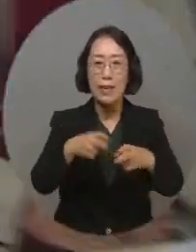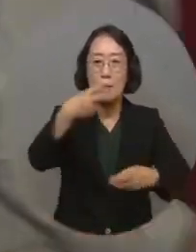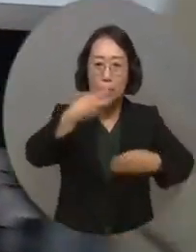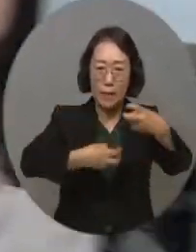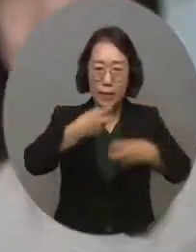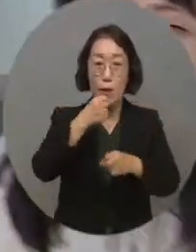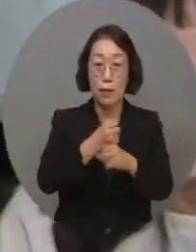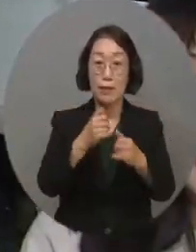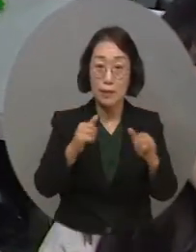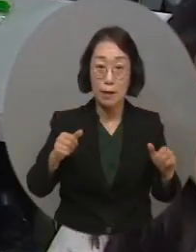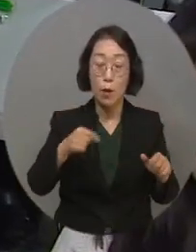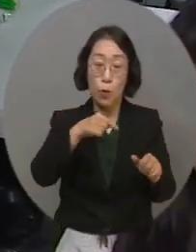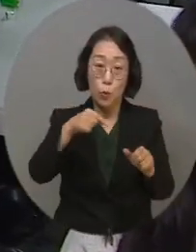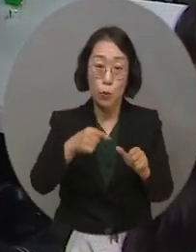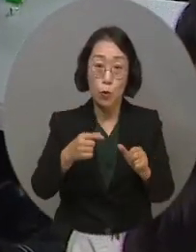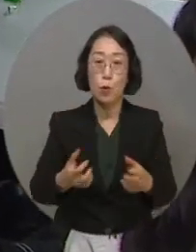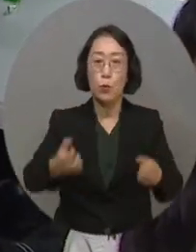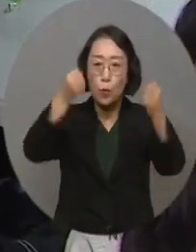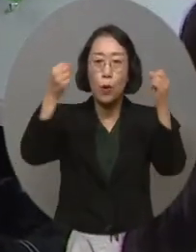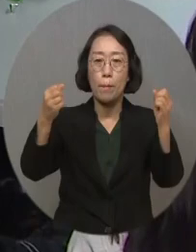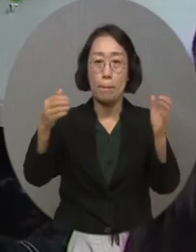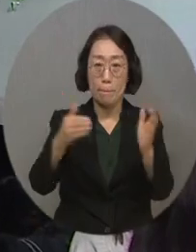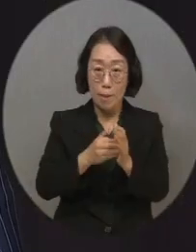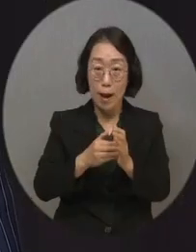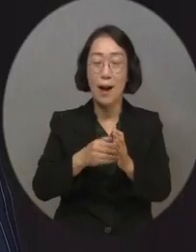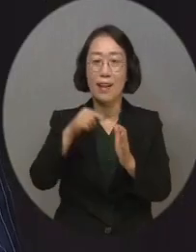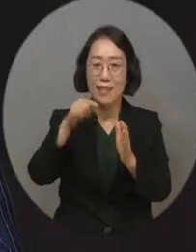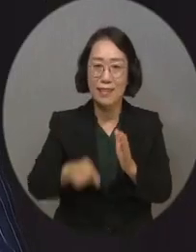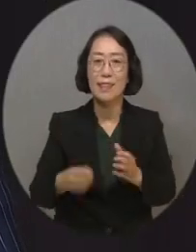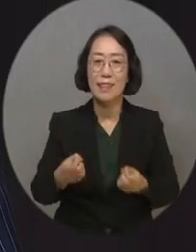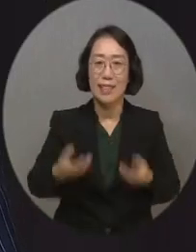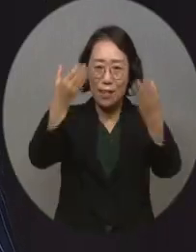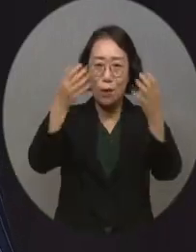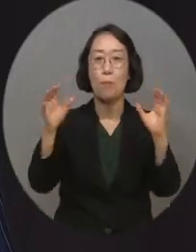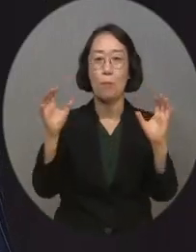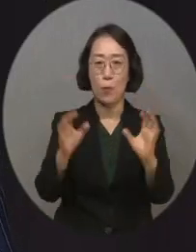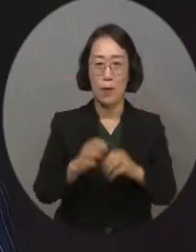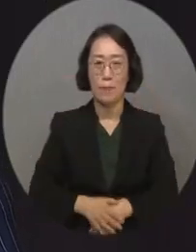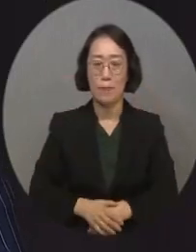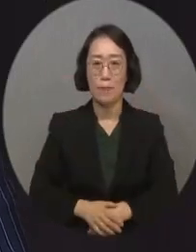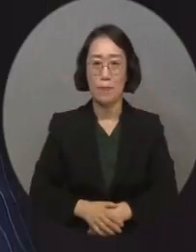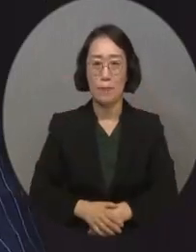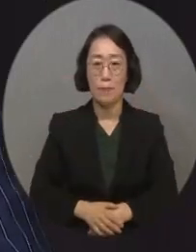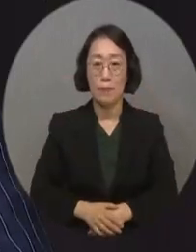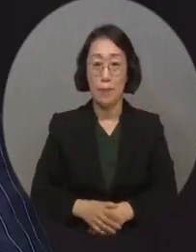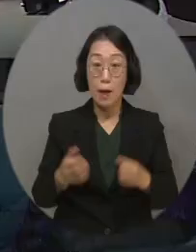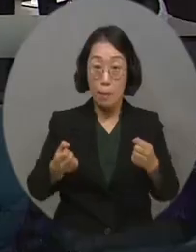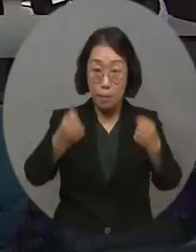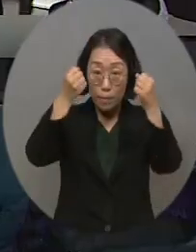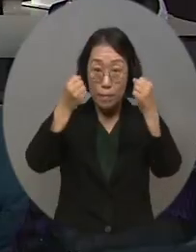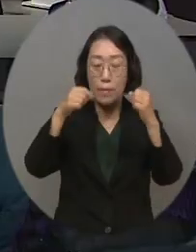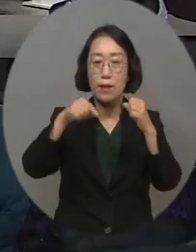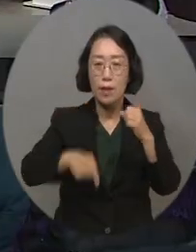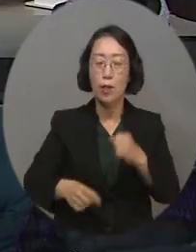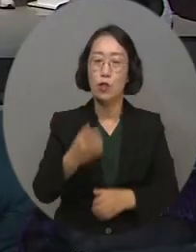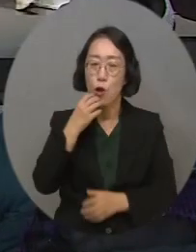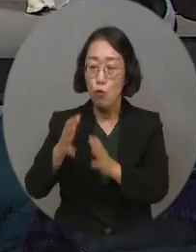크리에이터 양성 교육 수료식이 열렸습니다. 이날 수료식은 복지TV 박마루 사장과